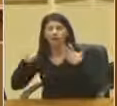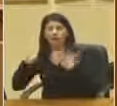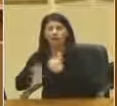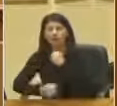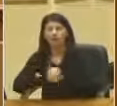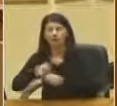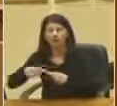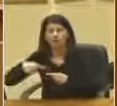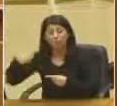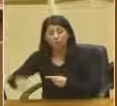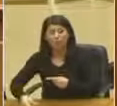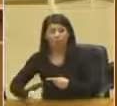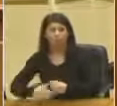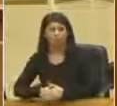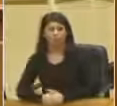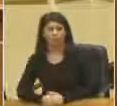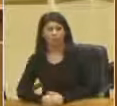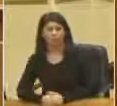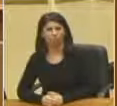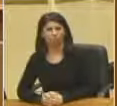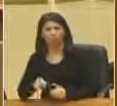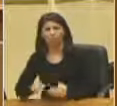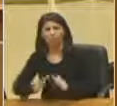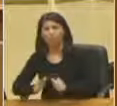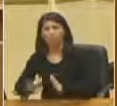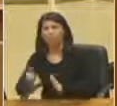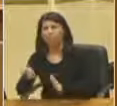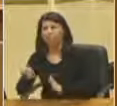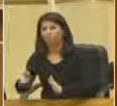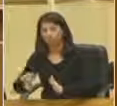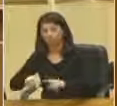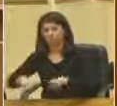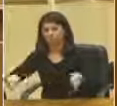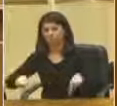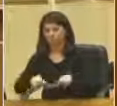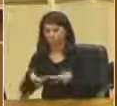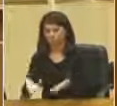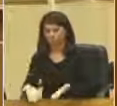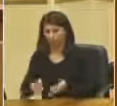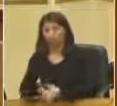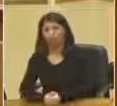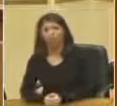μετά. Αλλά αυτά είναι προχωρημένα μαθηματικά για την αίθουσα αυτή.